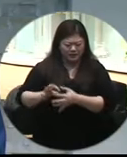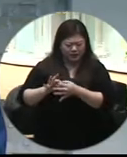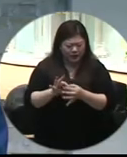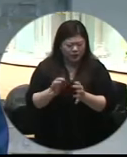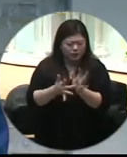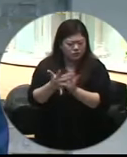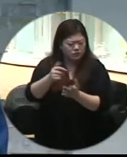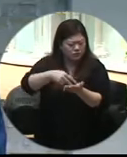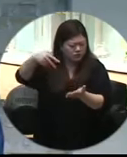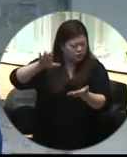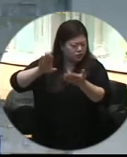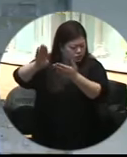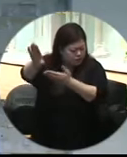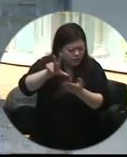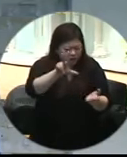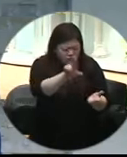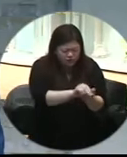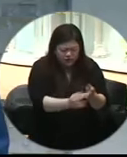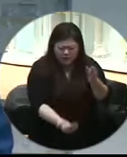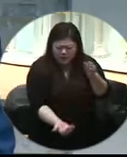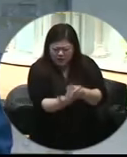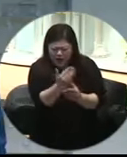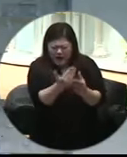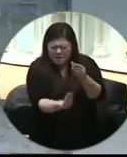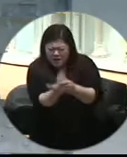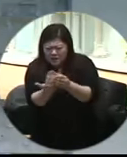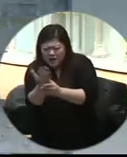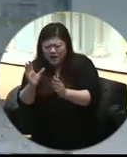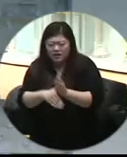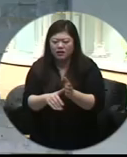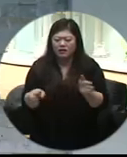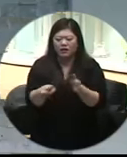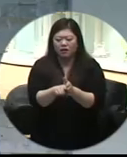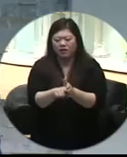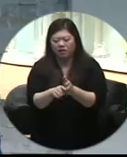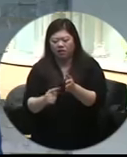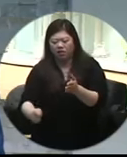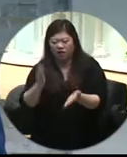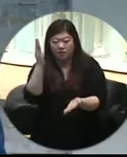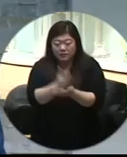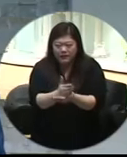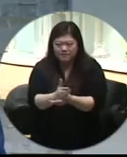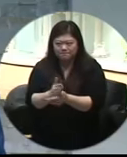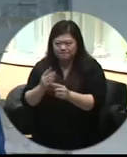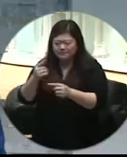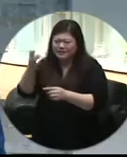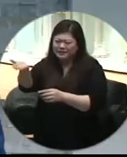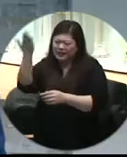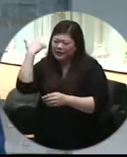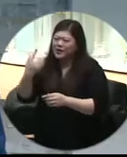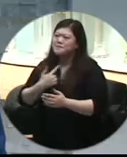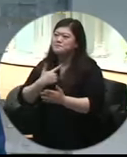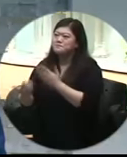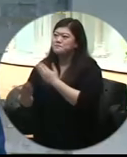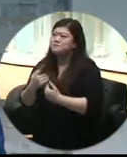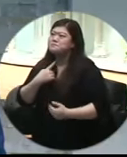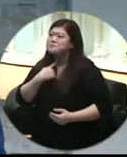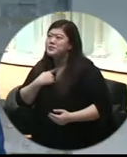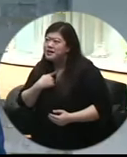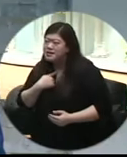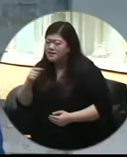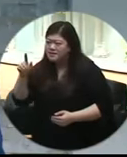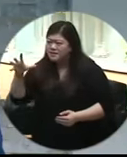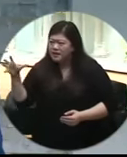여러 가지 사건 문제 속에서 흔들리지 말고 오직 이 예수가